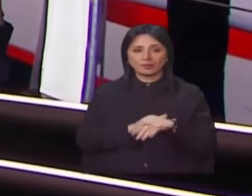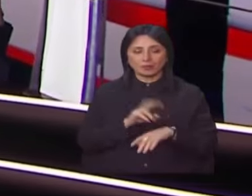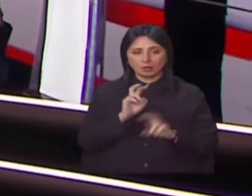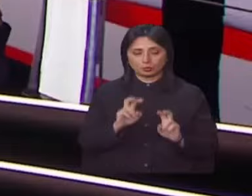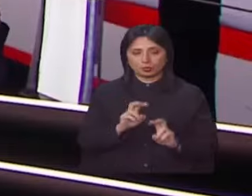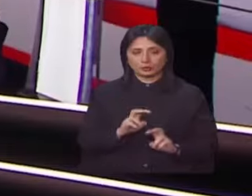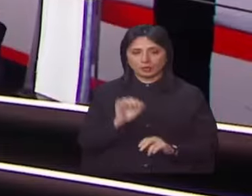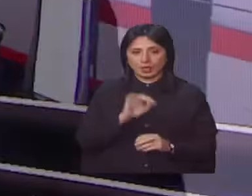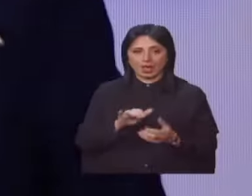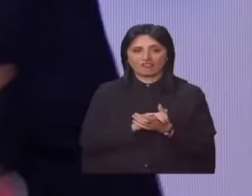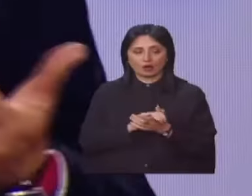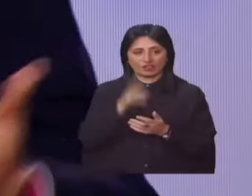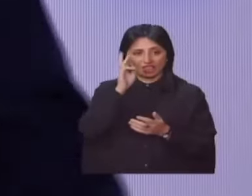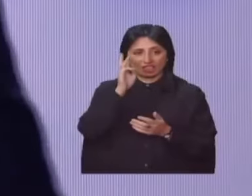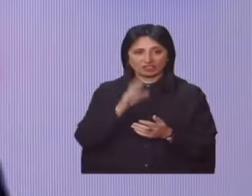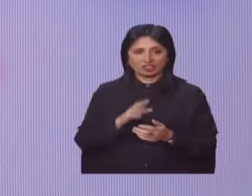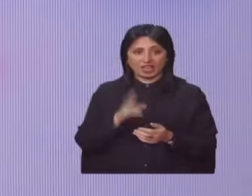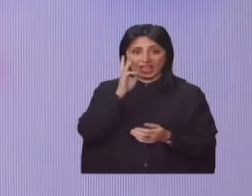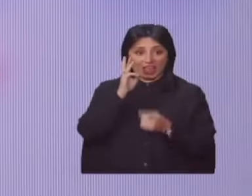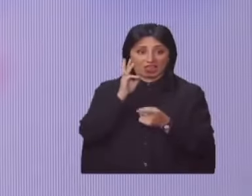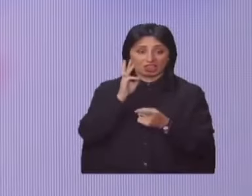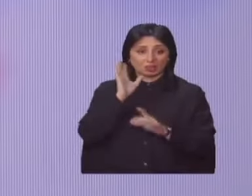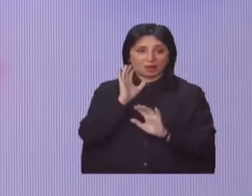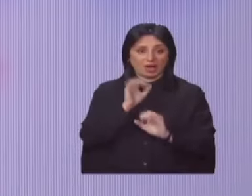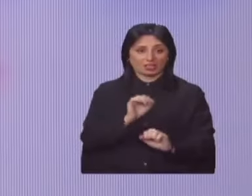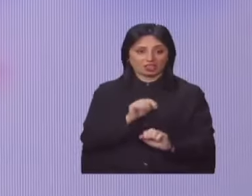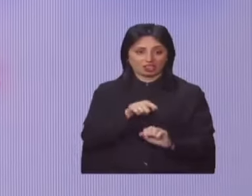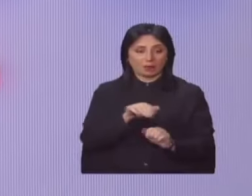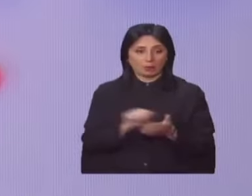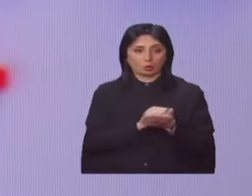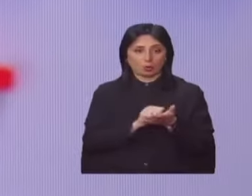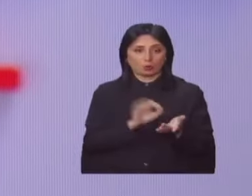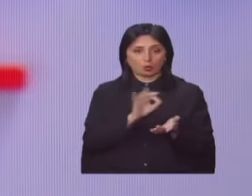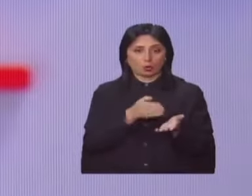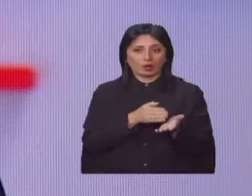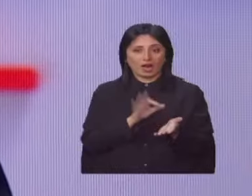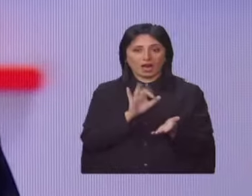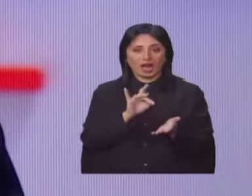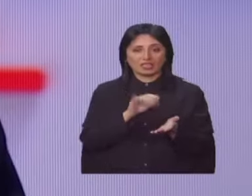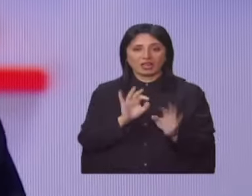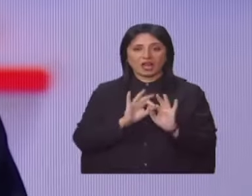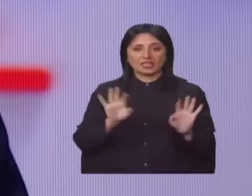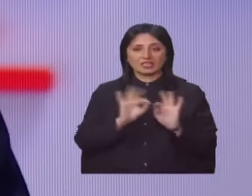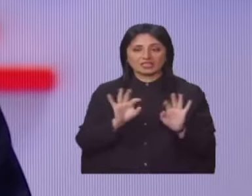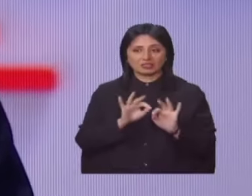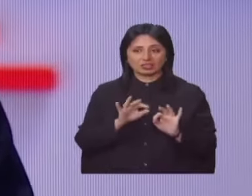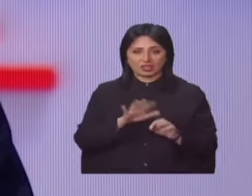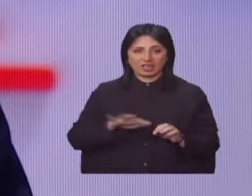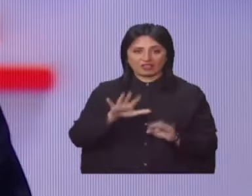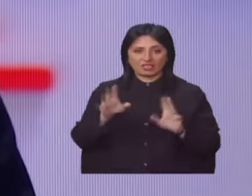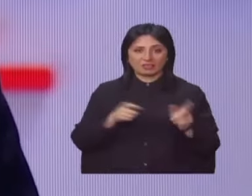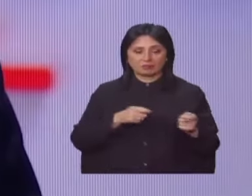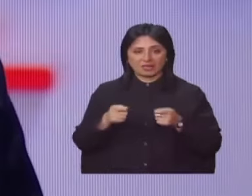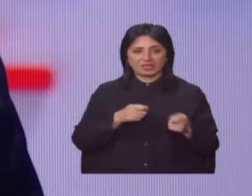ანუ ევროკავშირის ელჩის, მინიმუმ ელჩის ხარდაჭერა, ვთქვათ, ამ დოკუმენტთან მიმართებაში, როგორც ამას აცხადებს ქვეყნის